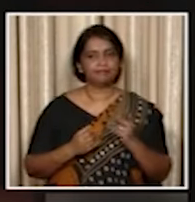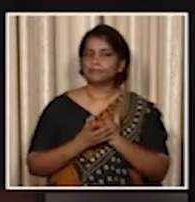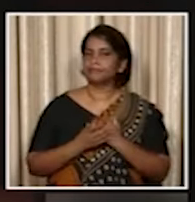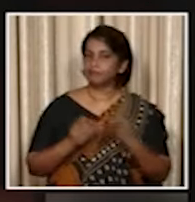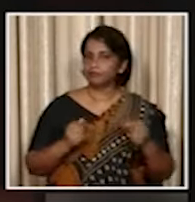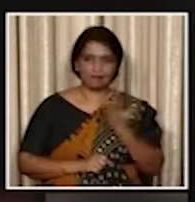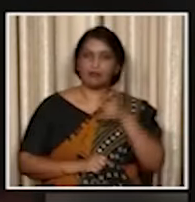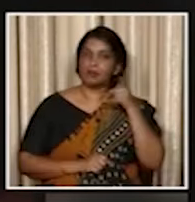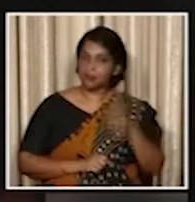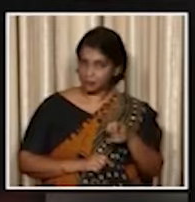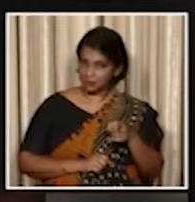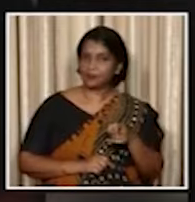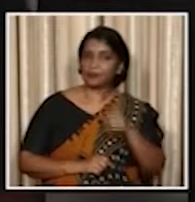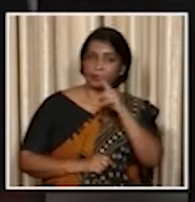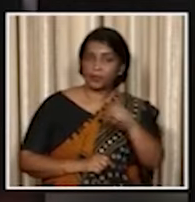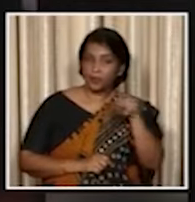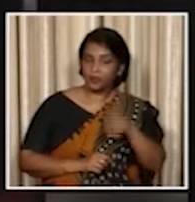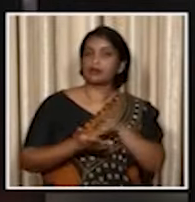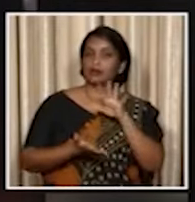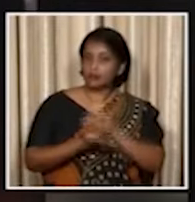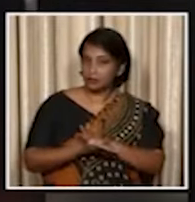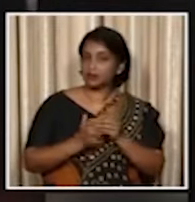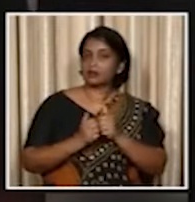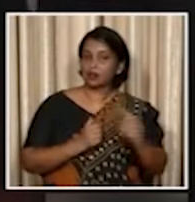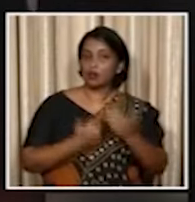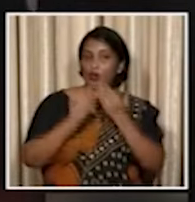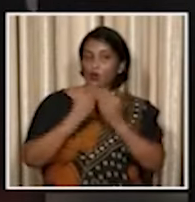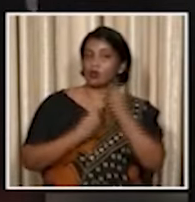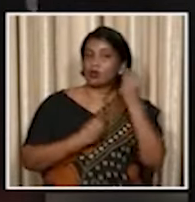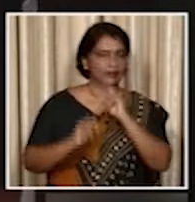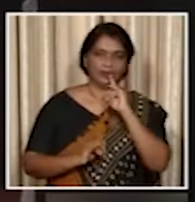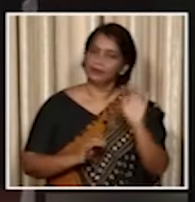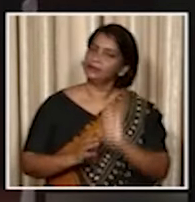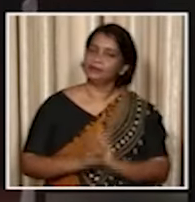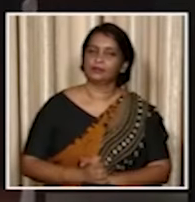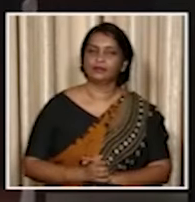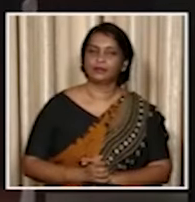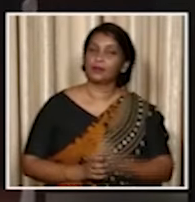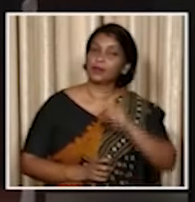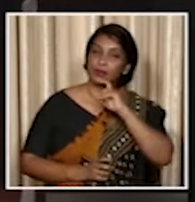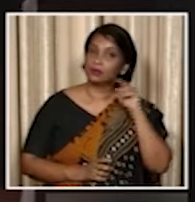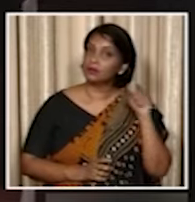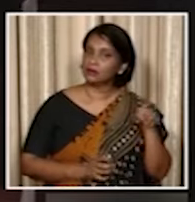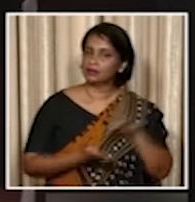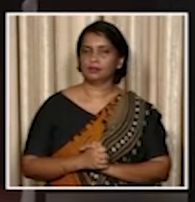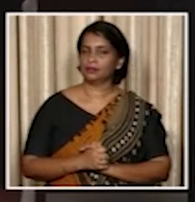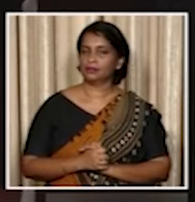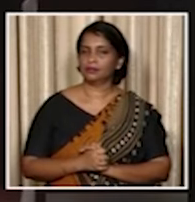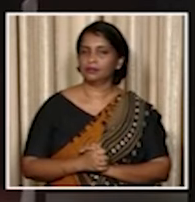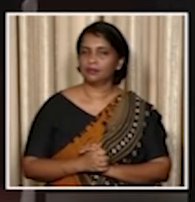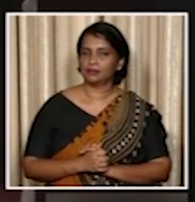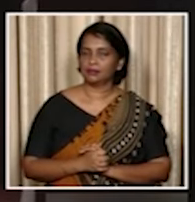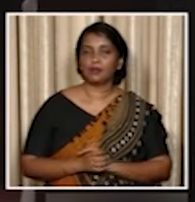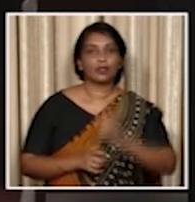දැන් සමාව ඉල්ලනවා. වැරදි තීන්දුව ගන්නට උපදෙස් ලබා දුන්න අය නම් කරන්න. ශ්‍රේෂ්ඨාධිකරණයේ තීන්දුවක් අරගෙන තිබෙනවා